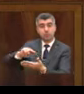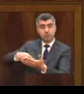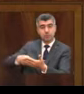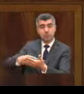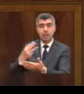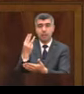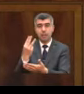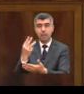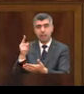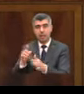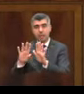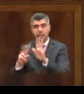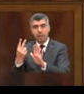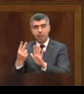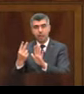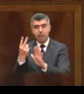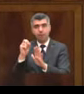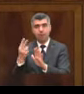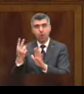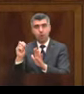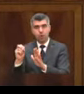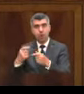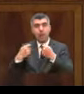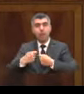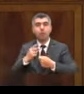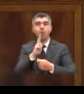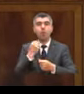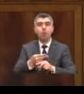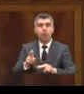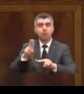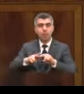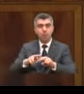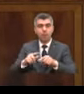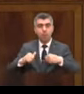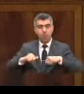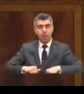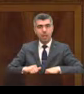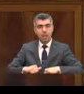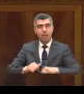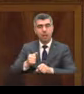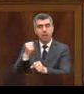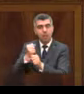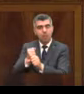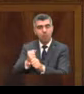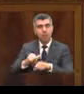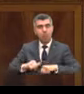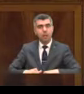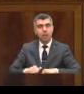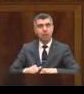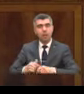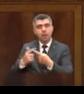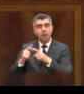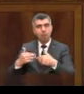من هذه السنة برئاسة السيد رئيس الحكومة بين وزارة التضامن ووزارة الشغل وقطاعات ومؤسسات وطنية